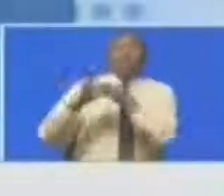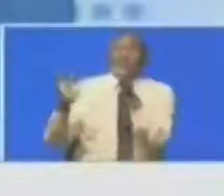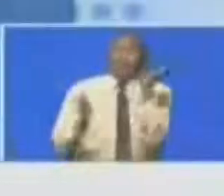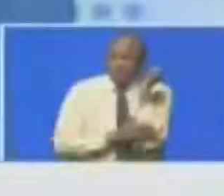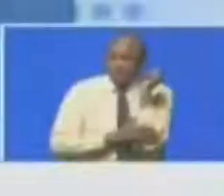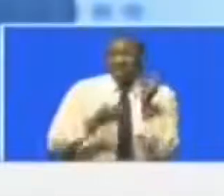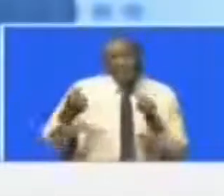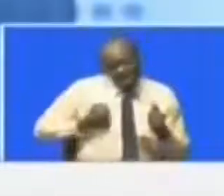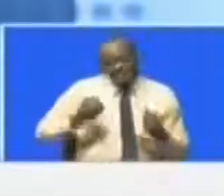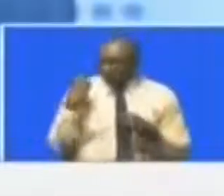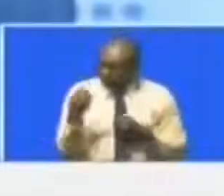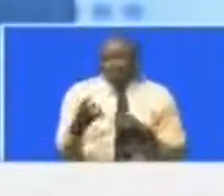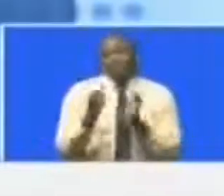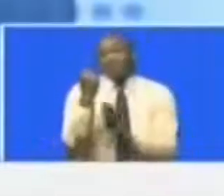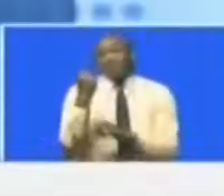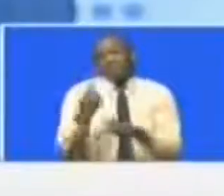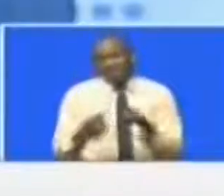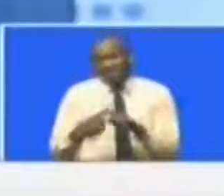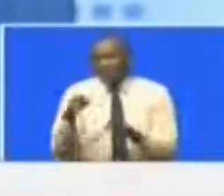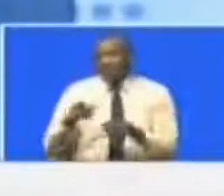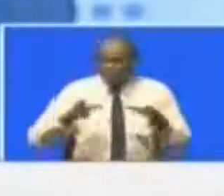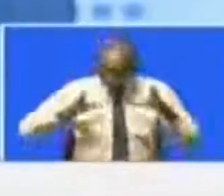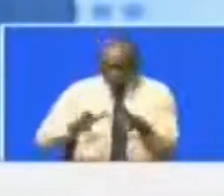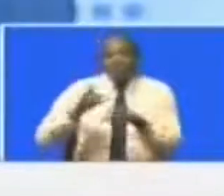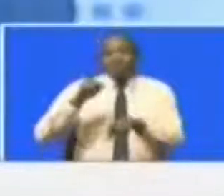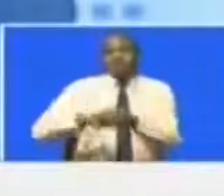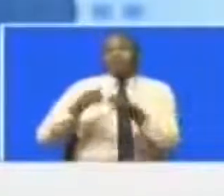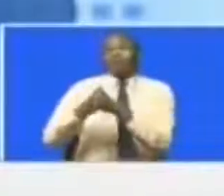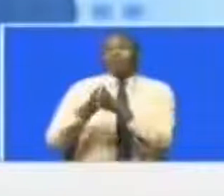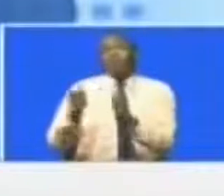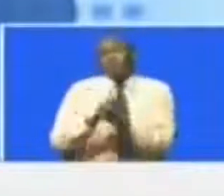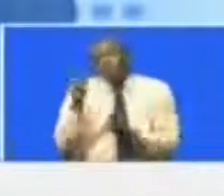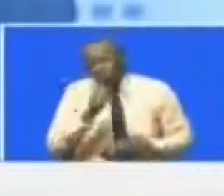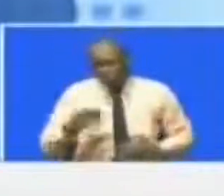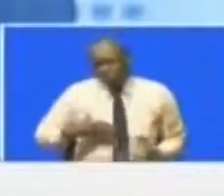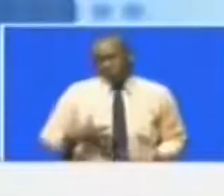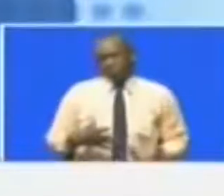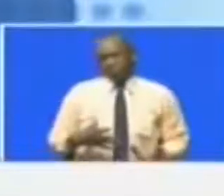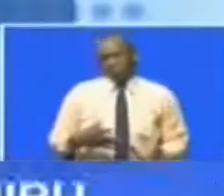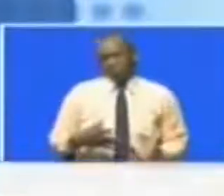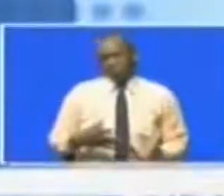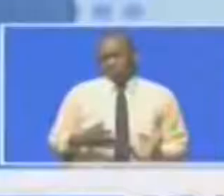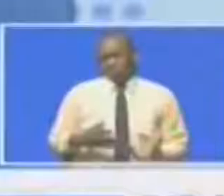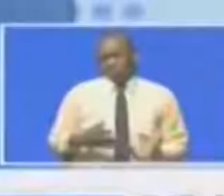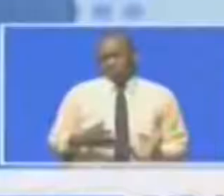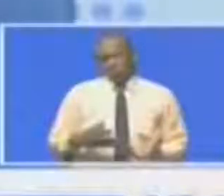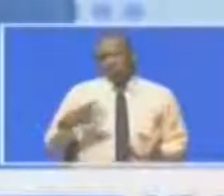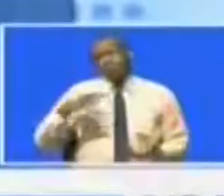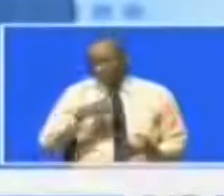wasichana wadogo hadi umri wa miaka 5 wanalazimishwa kufanya mapenzi na watu wako miaka hadi